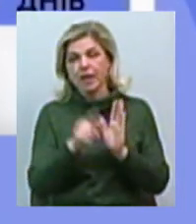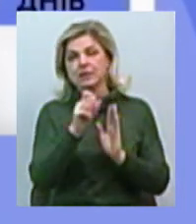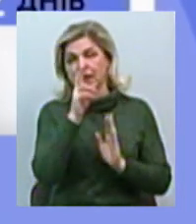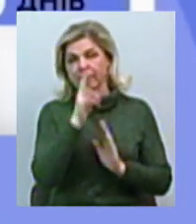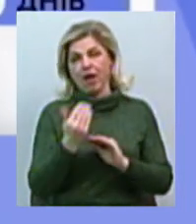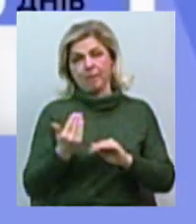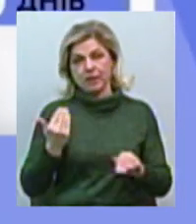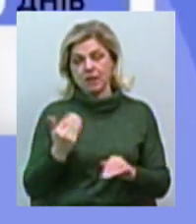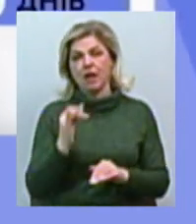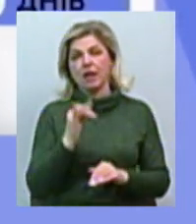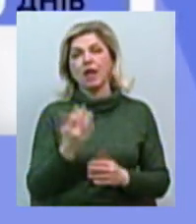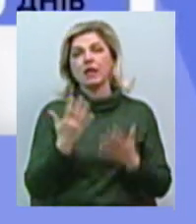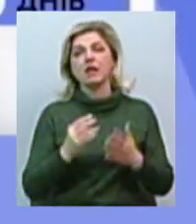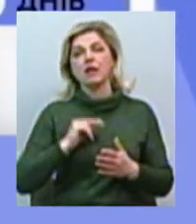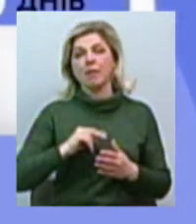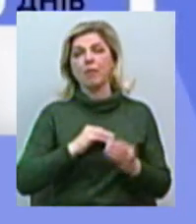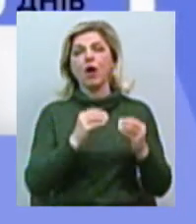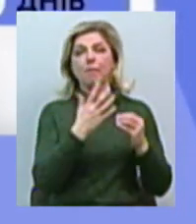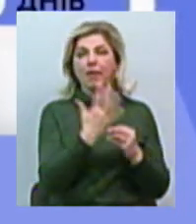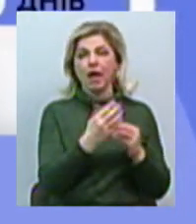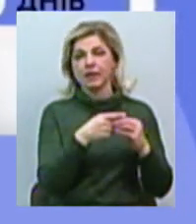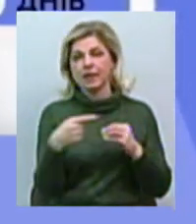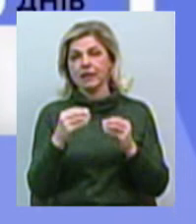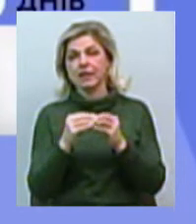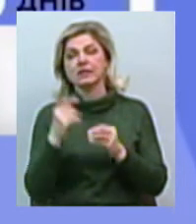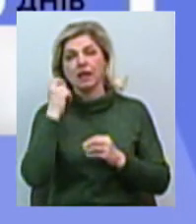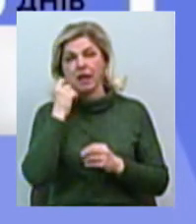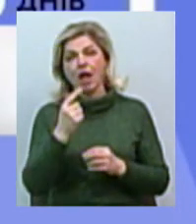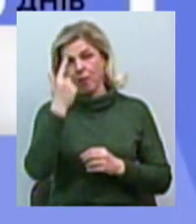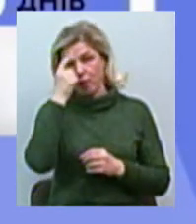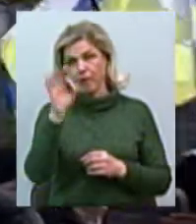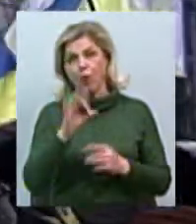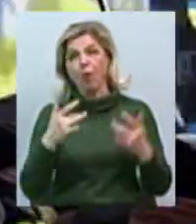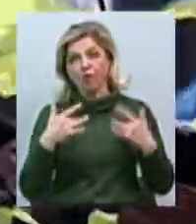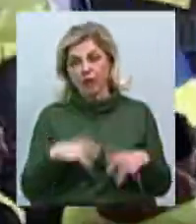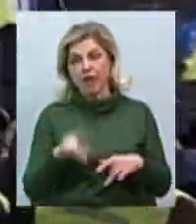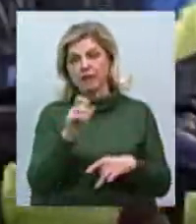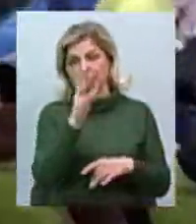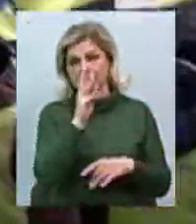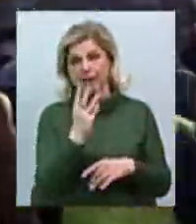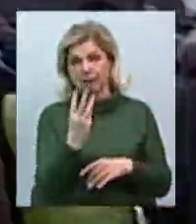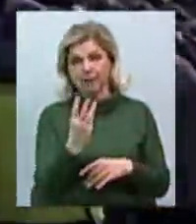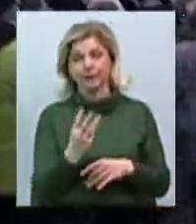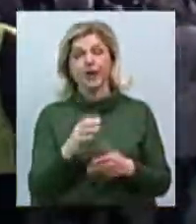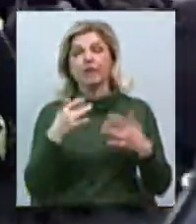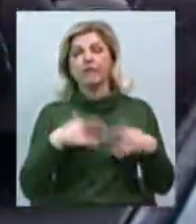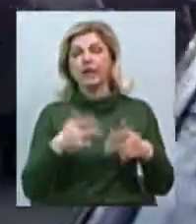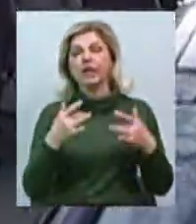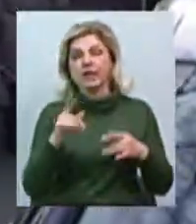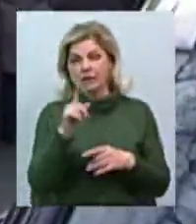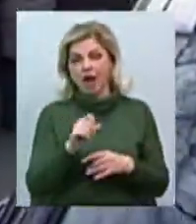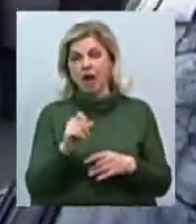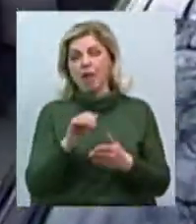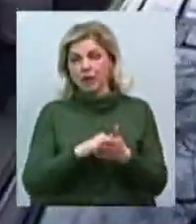Якщо ж людина працює від 5 до 10 років, попередити про звільнення роботодавець має за 3 місяці. Звільнення без вагомої причини – це порушення